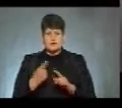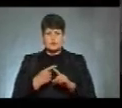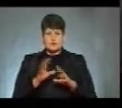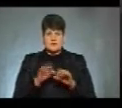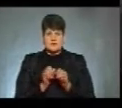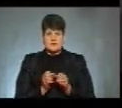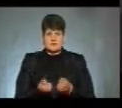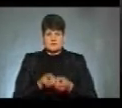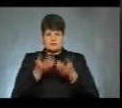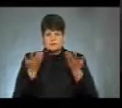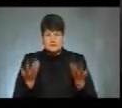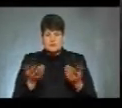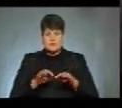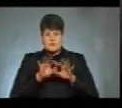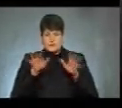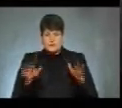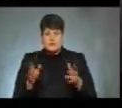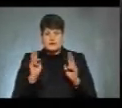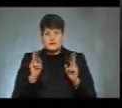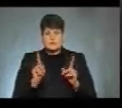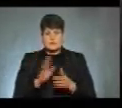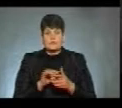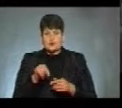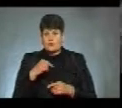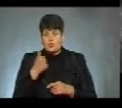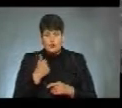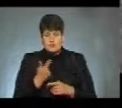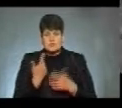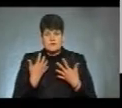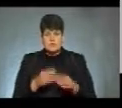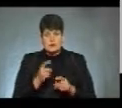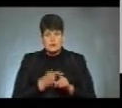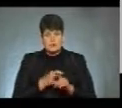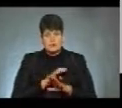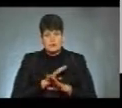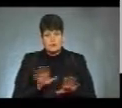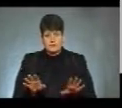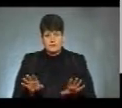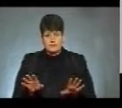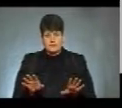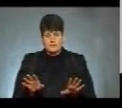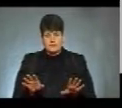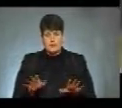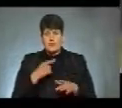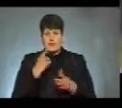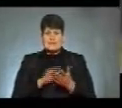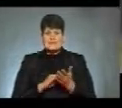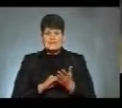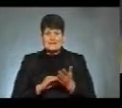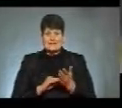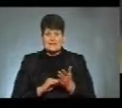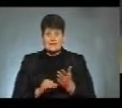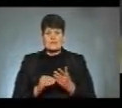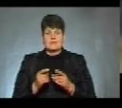наверх повідярив. Ну ти що, я не вже хто буде? Того року тут вже не буде ніц. За словами секретаря голови сільської ради Кального